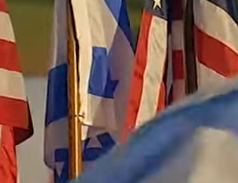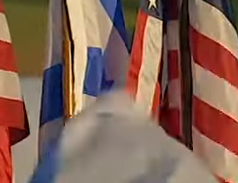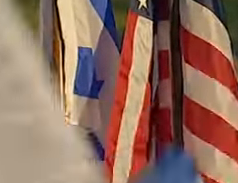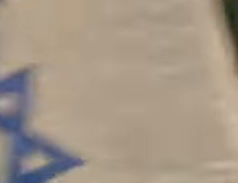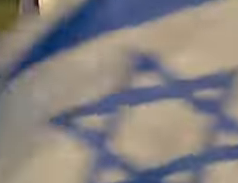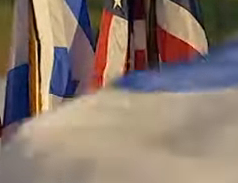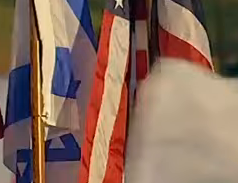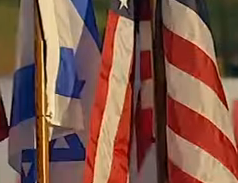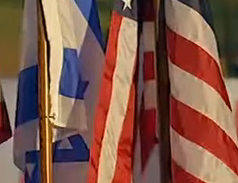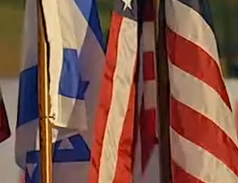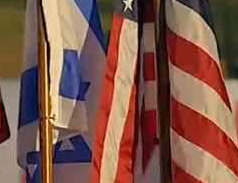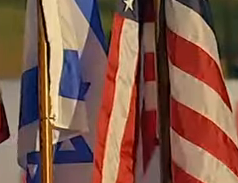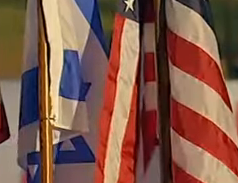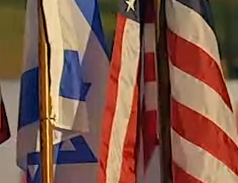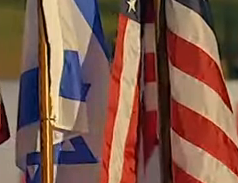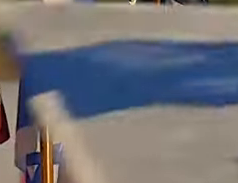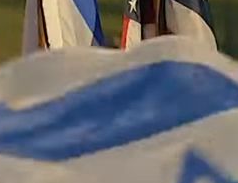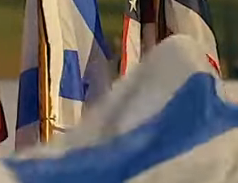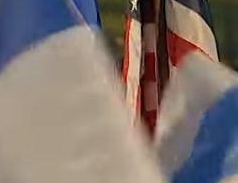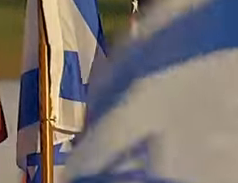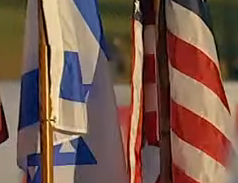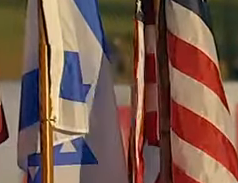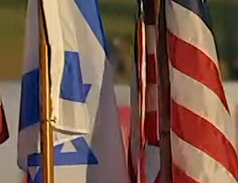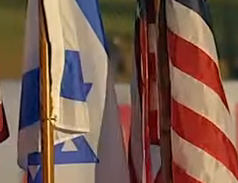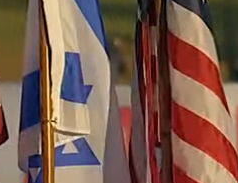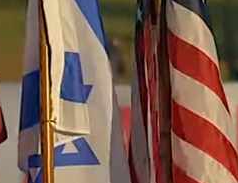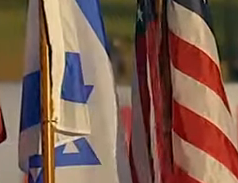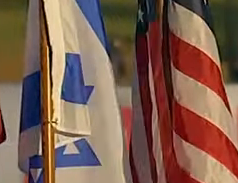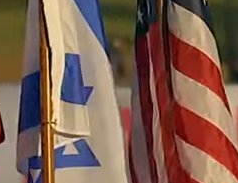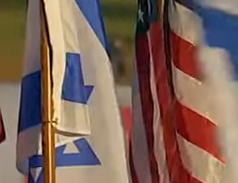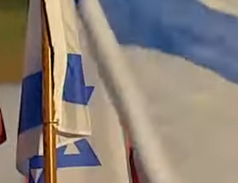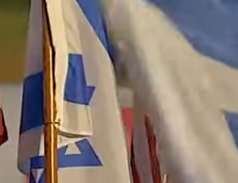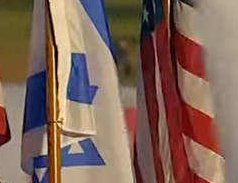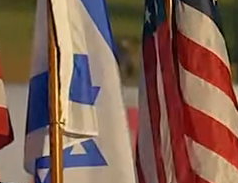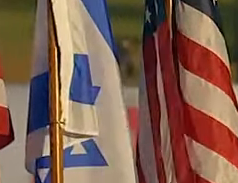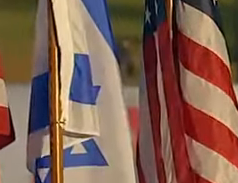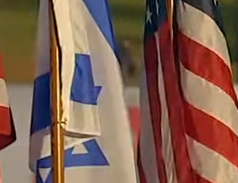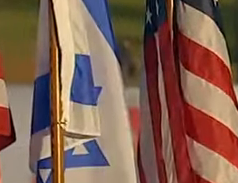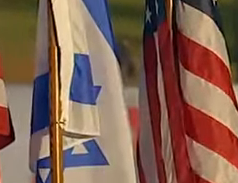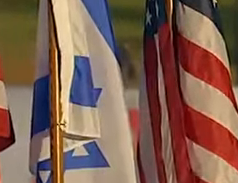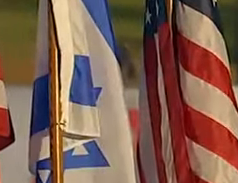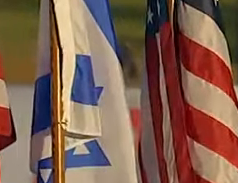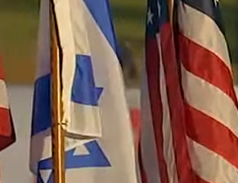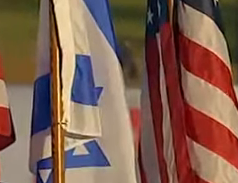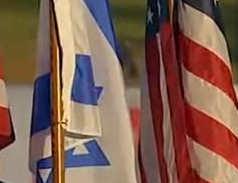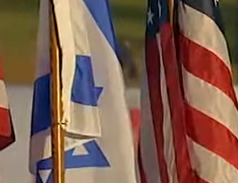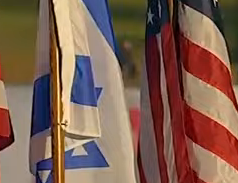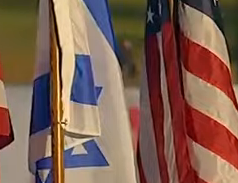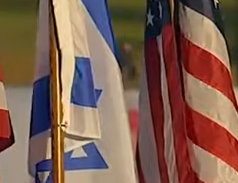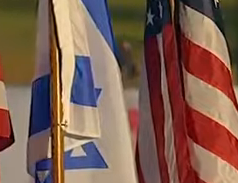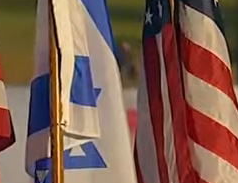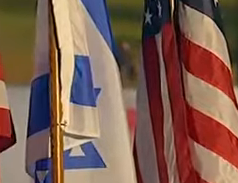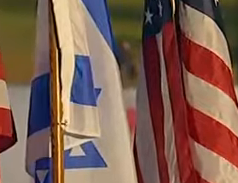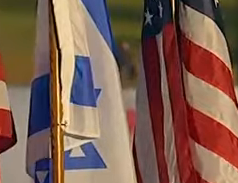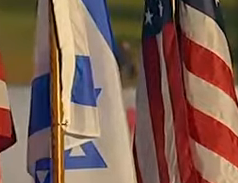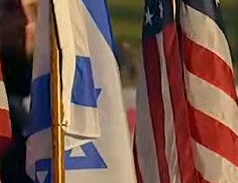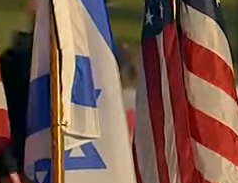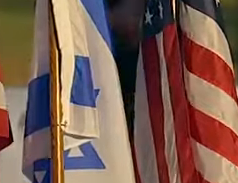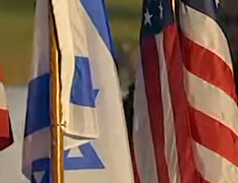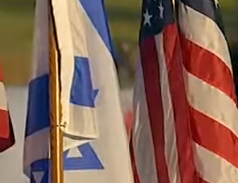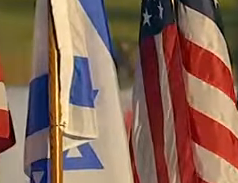כבוד עם ישראל. הלב שלי נקרא לשניים, מה שלא אתה